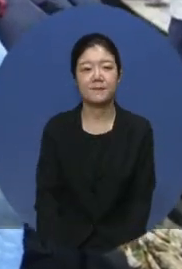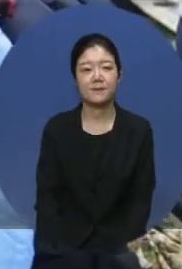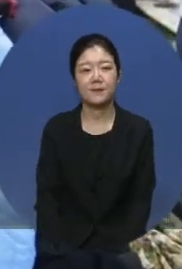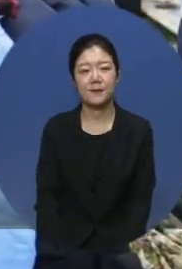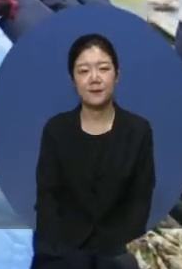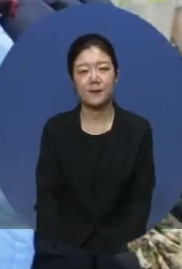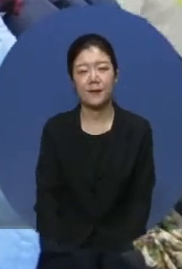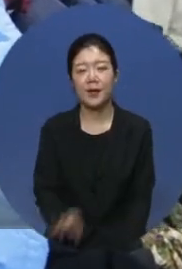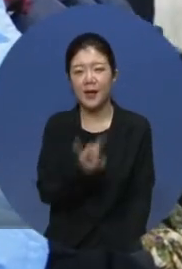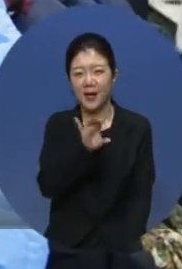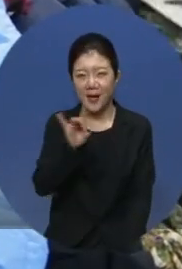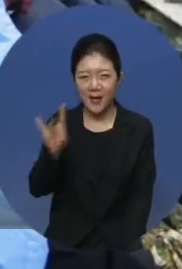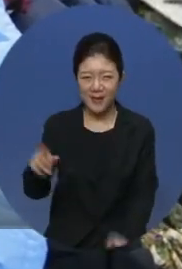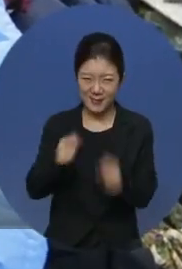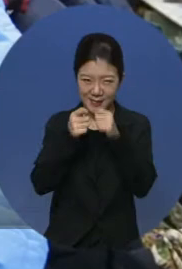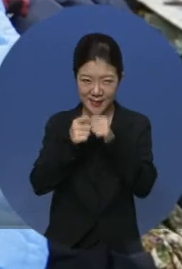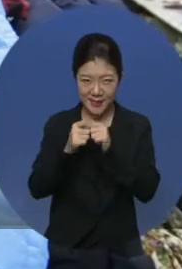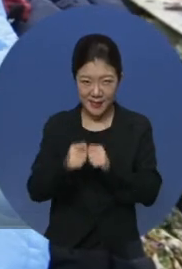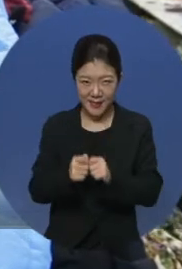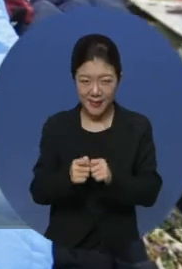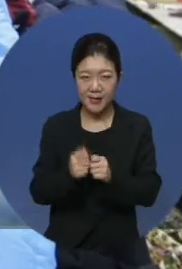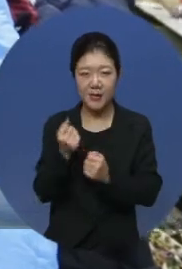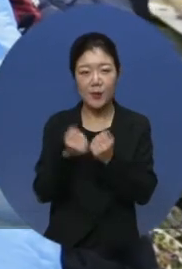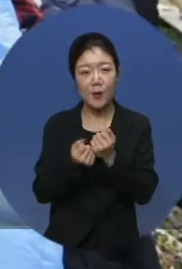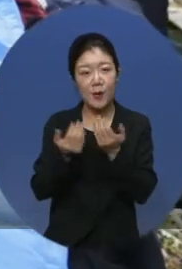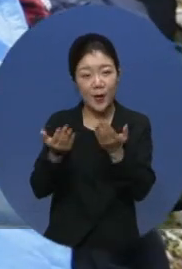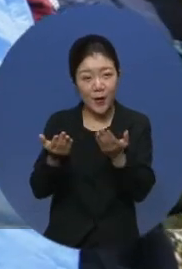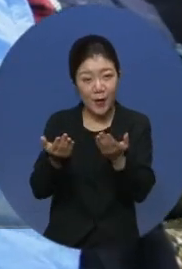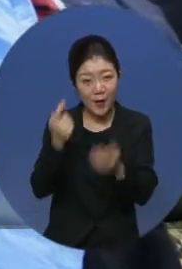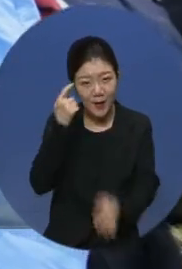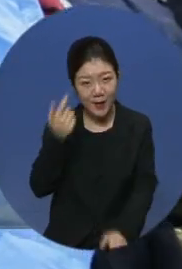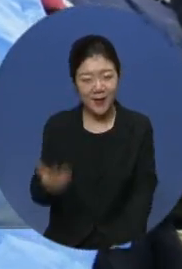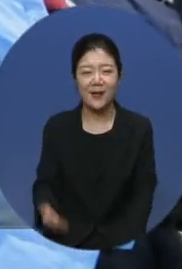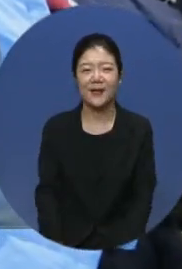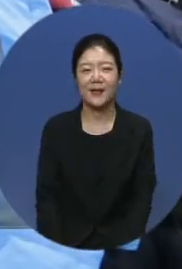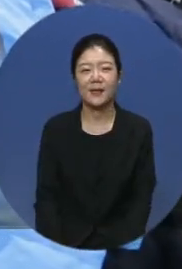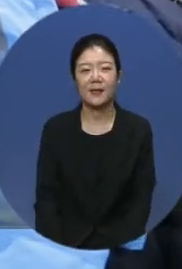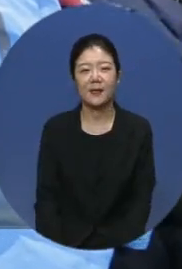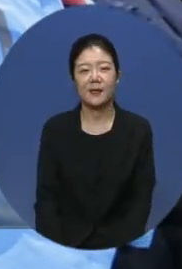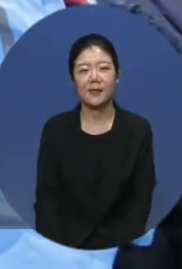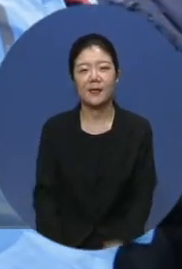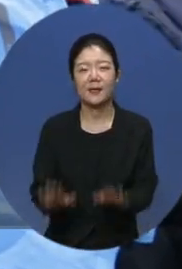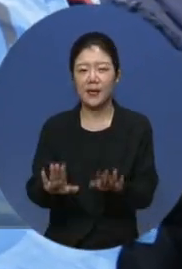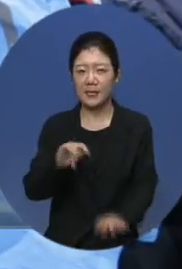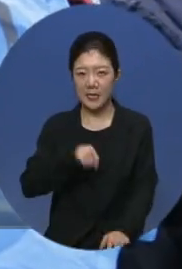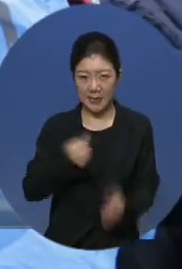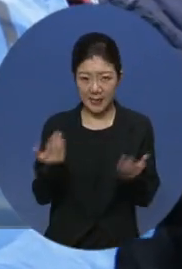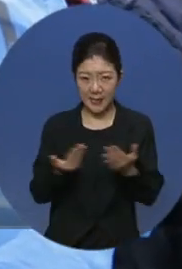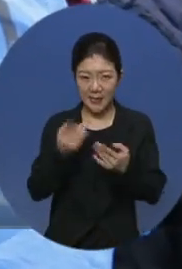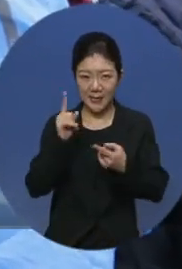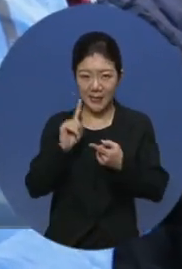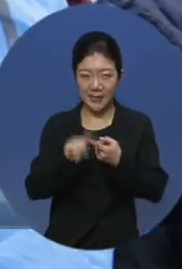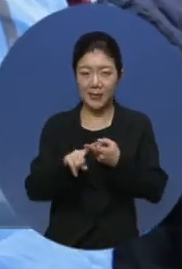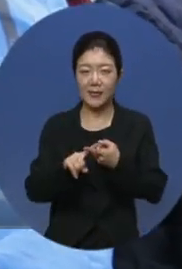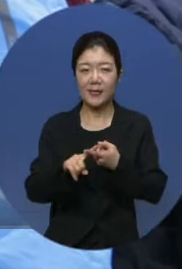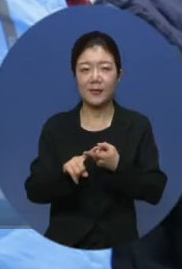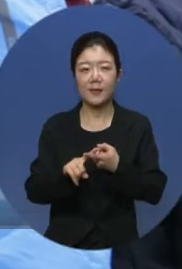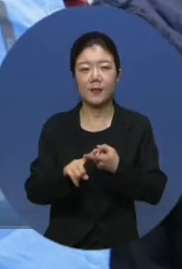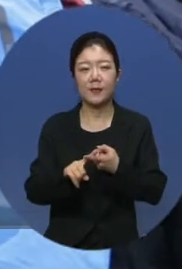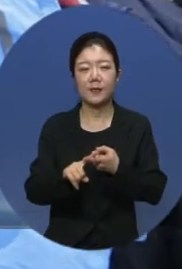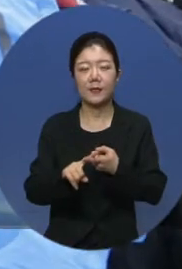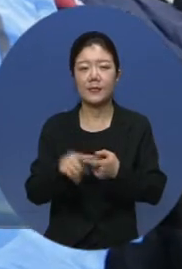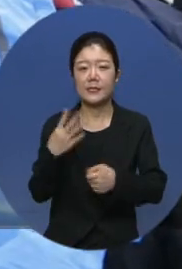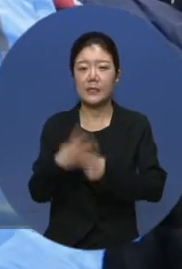저렇게 하나하나 다 세세하게 뭐 말씀을 해주셔야 되나요? 아직까지는 자기 일에 대해서